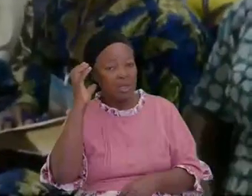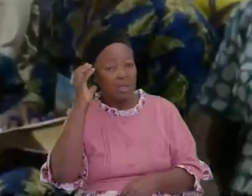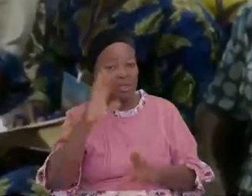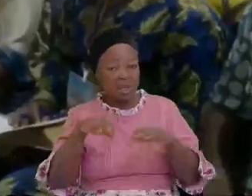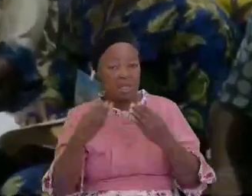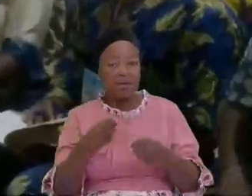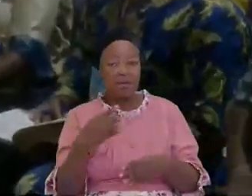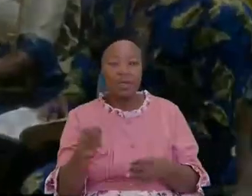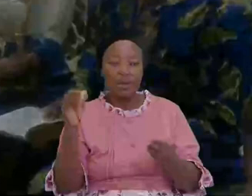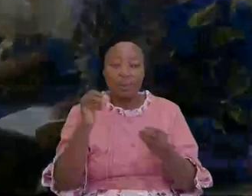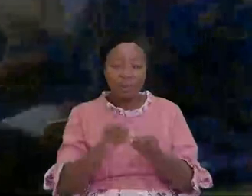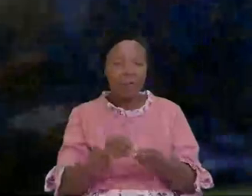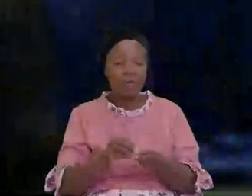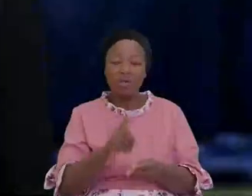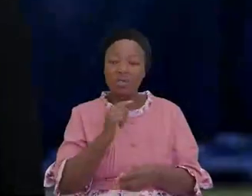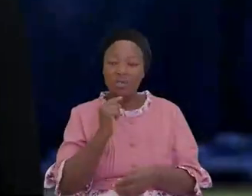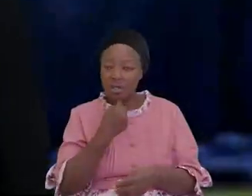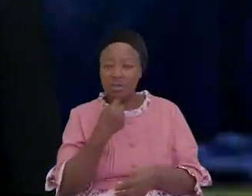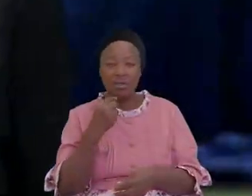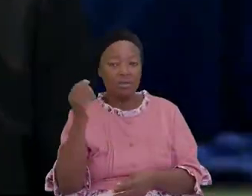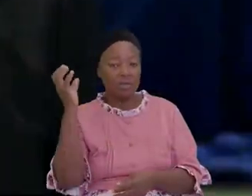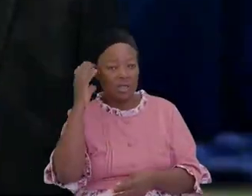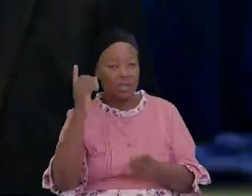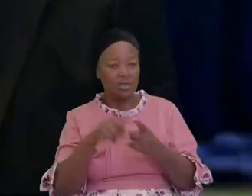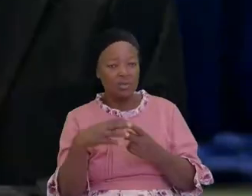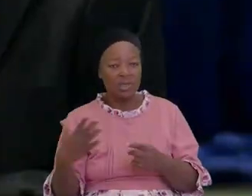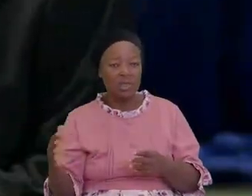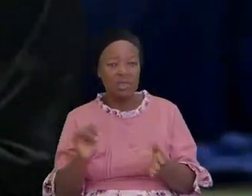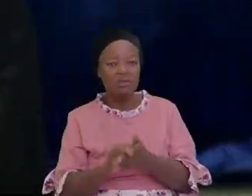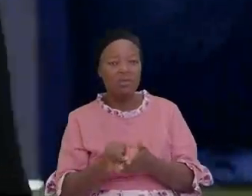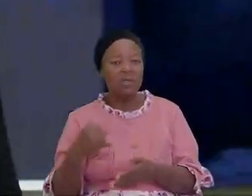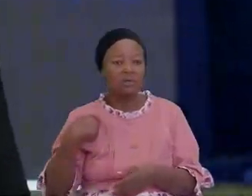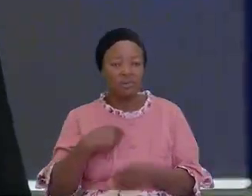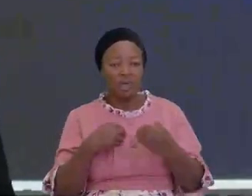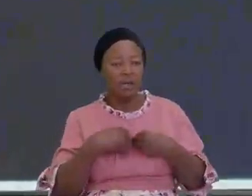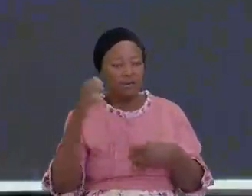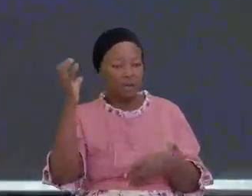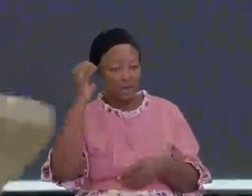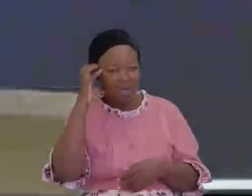Il dit, c'est pourquoi nous devons d'autant plus nous attacher aux choses que nous avons entendues.